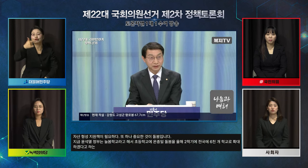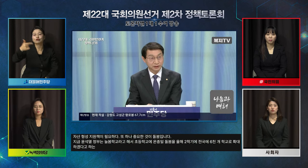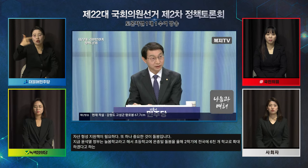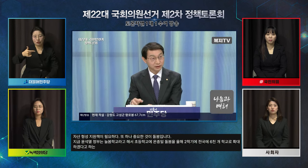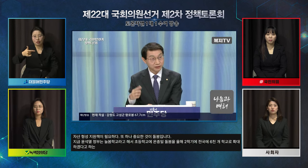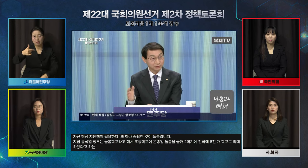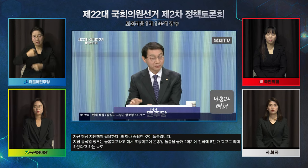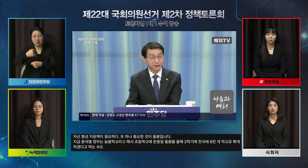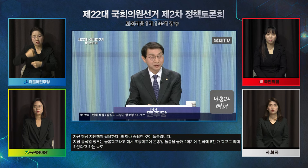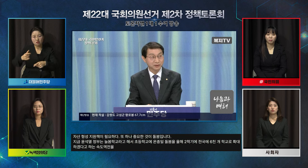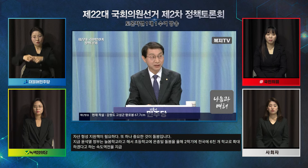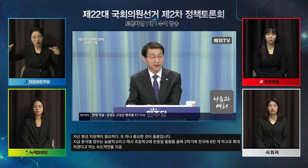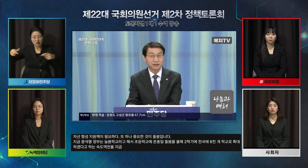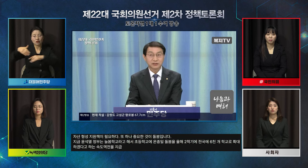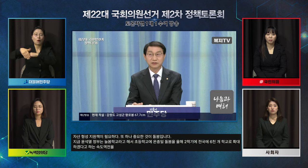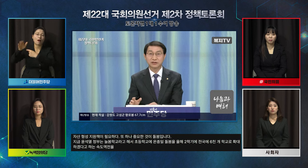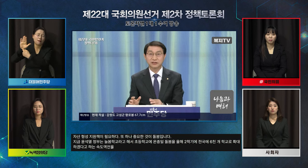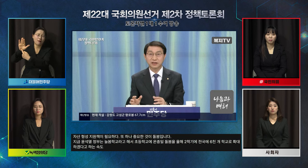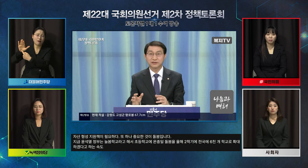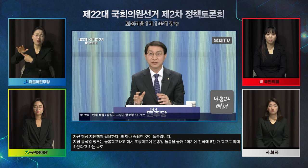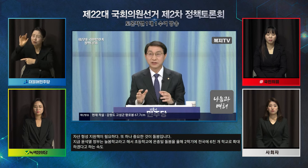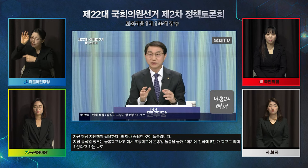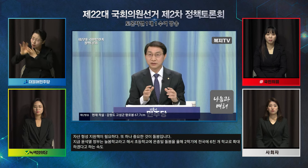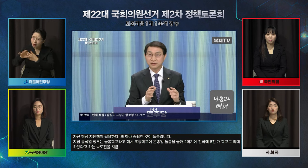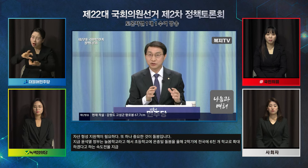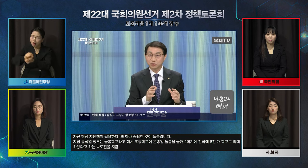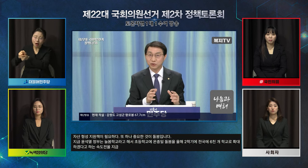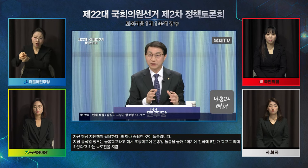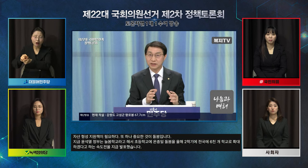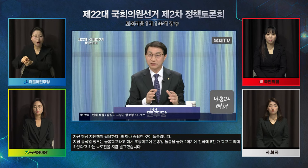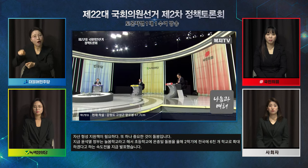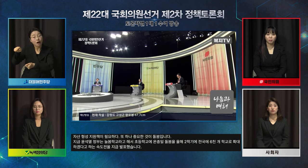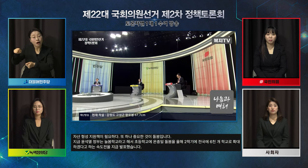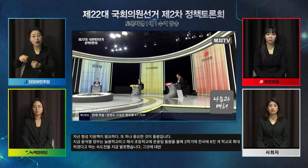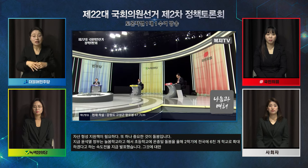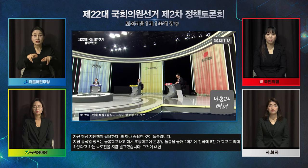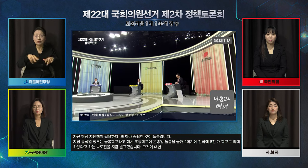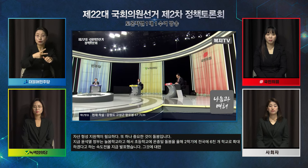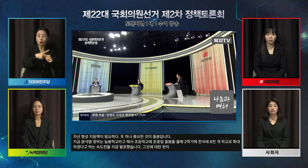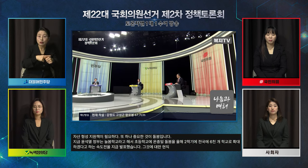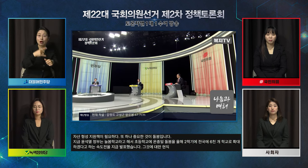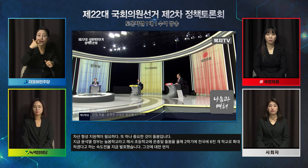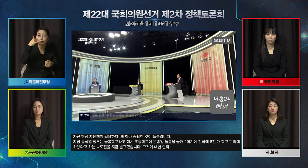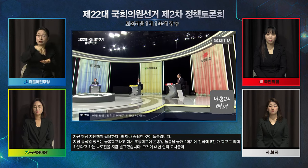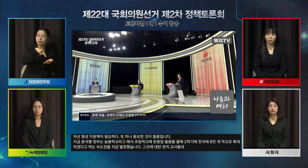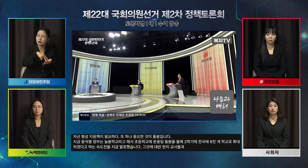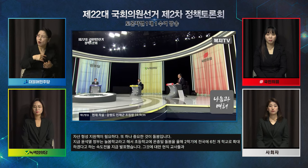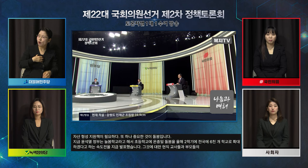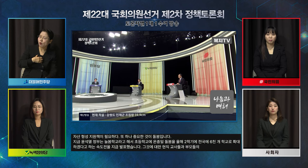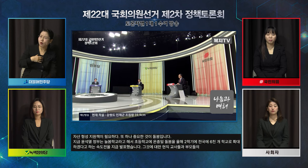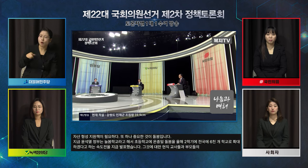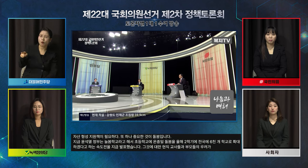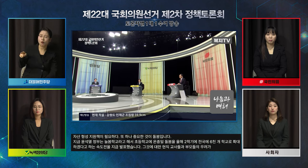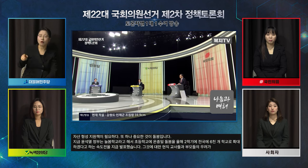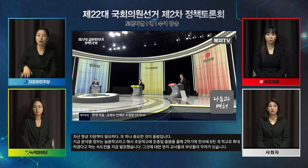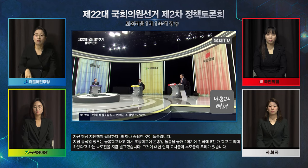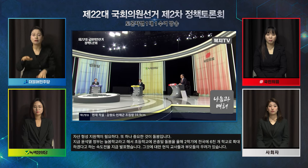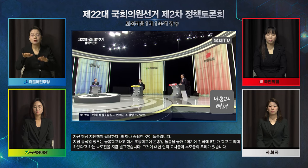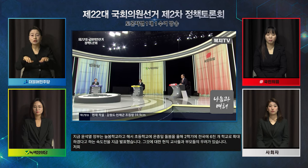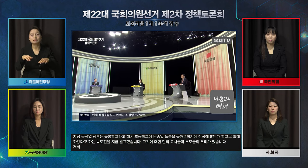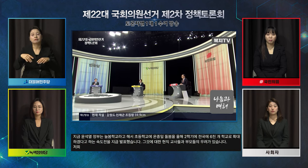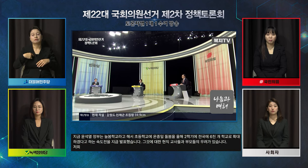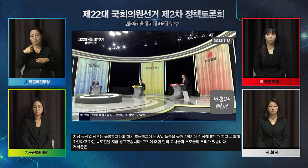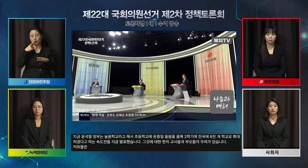발표했습니다. 그거에 대한 현직 교사들과 부모들의 우려가 있습니다. 저희들은 이렇게